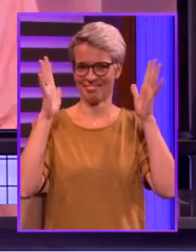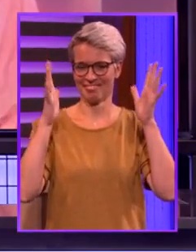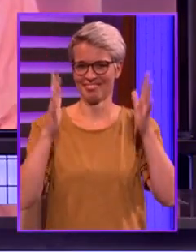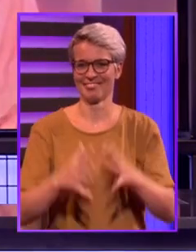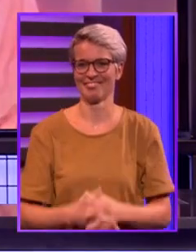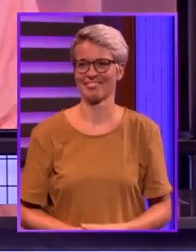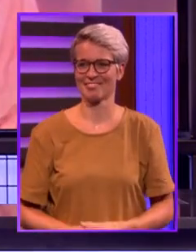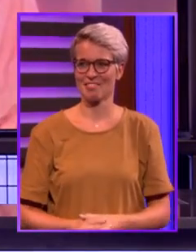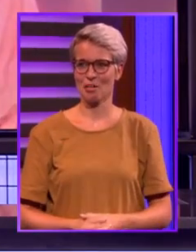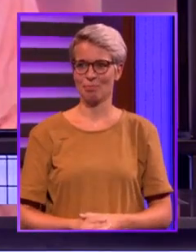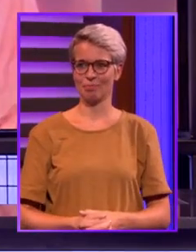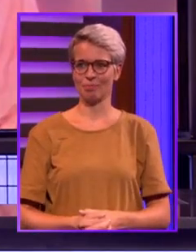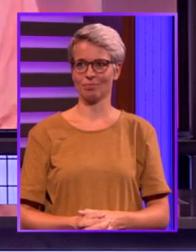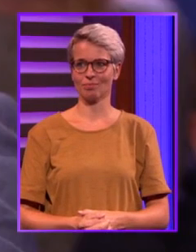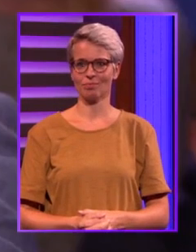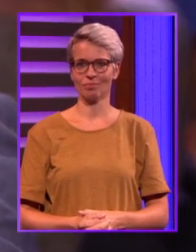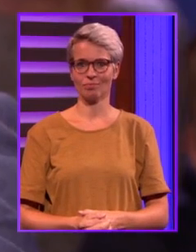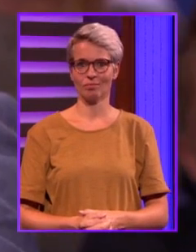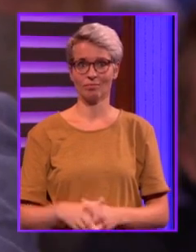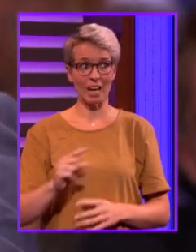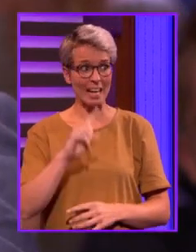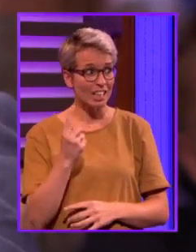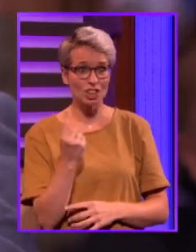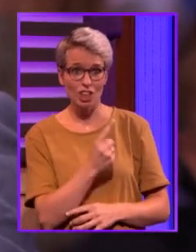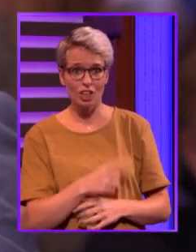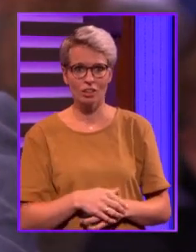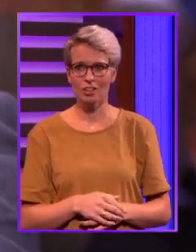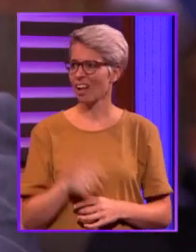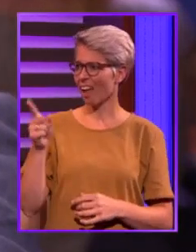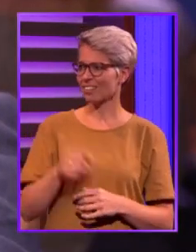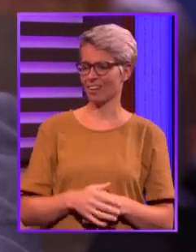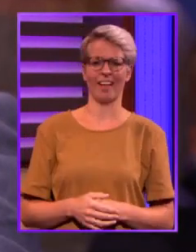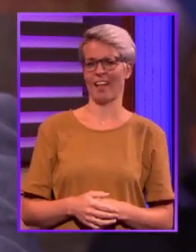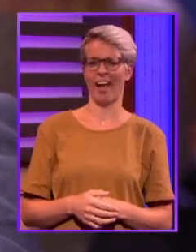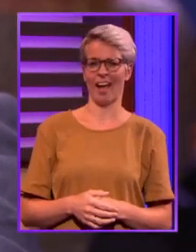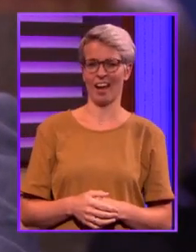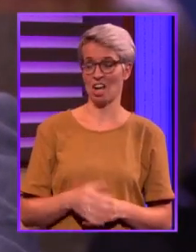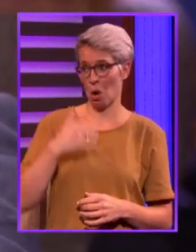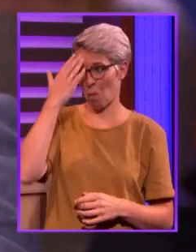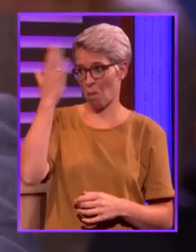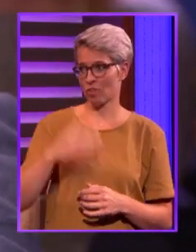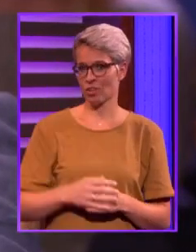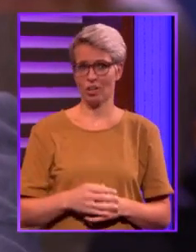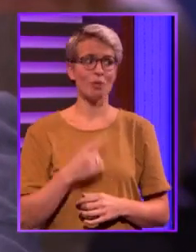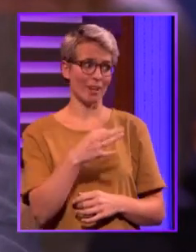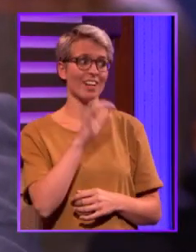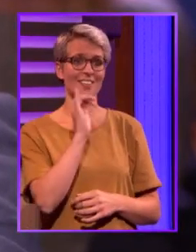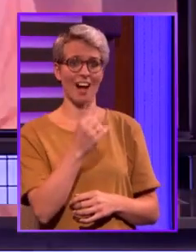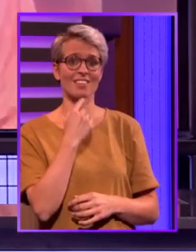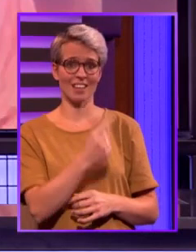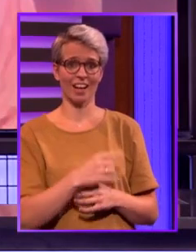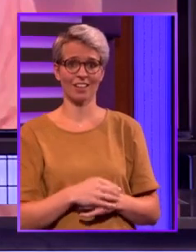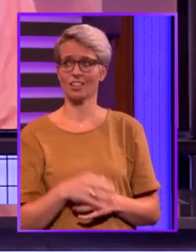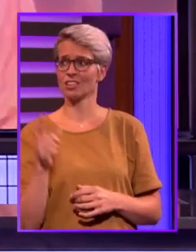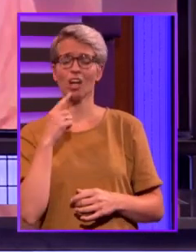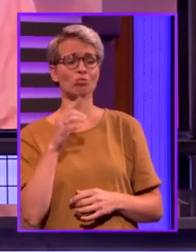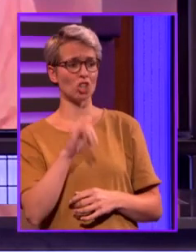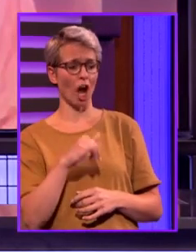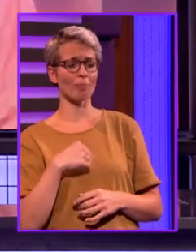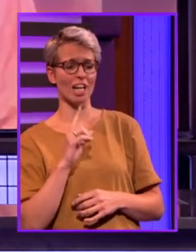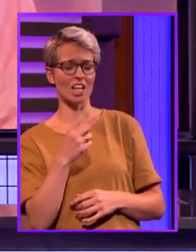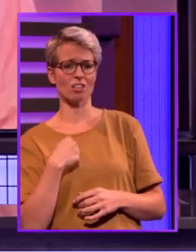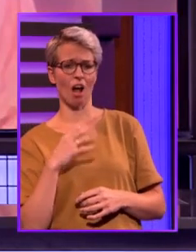Maar echt, was dit echt je allereerste? Dit? Ja? Nee, ik heb geen idee. Ik had ja gezegd, want je was hier zo goed. Dus ik zeg, ja, was mijn eerste, ging heel